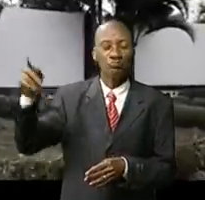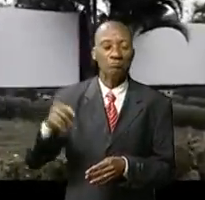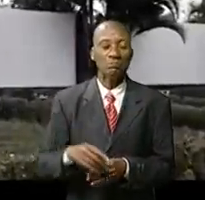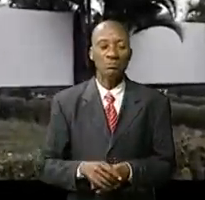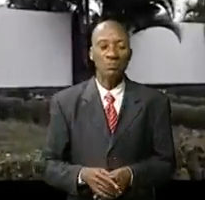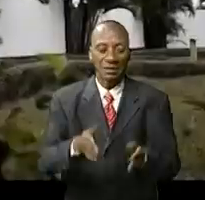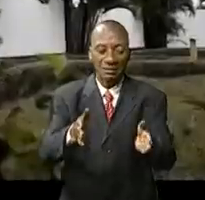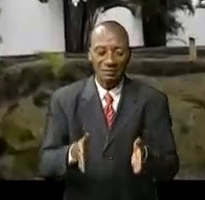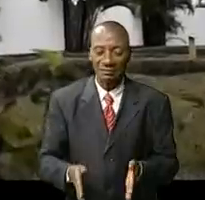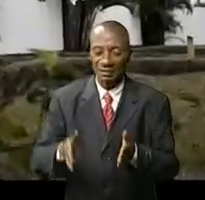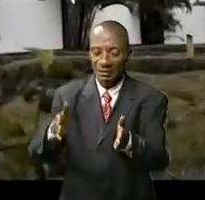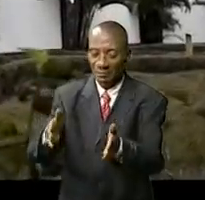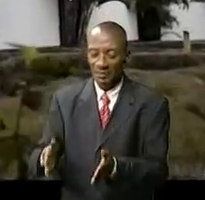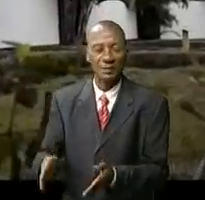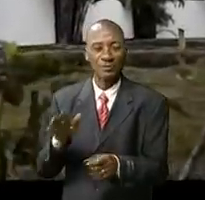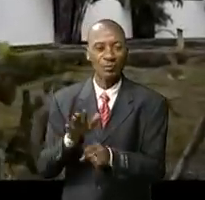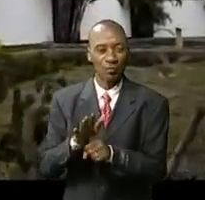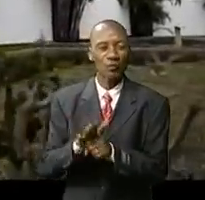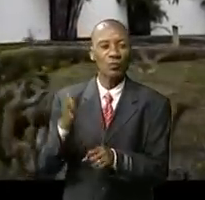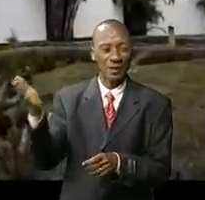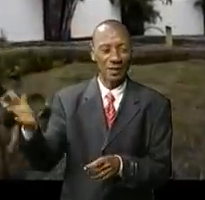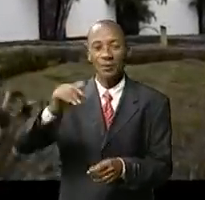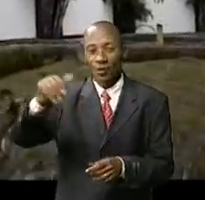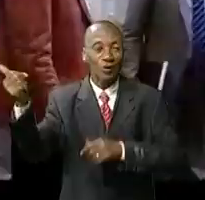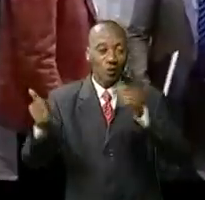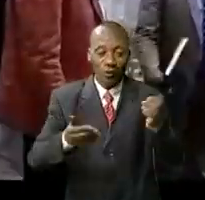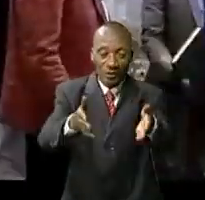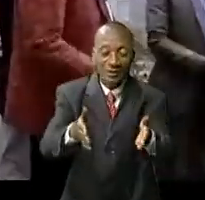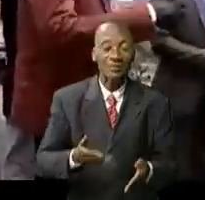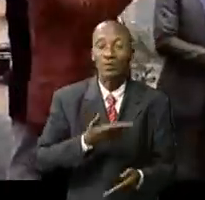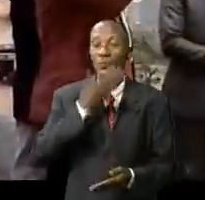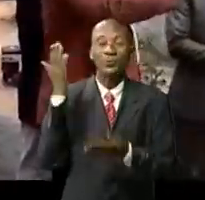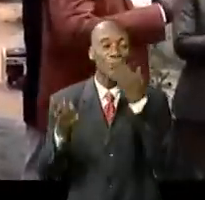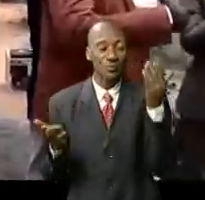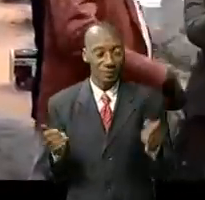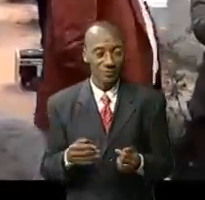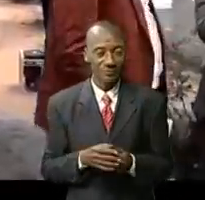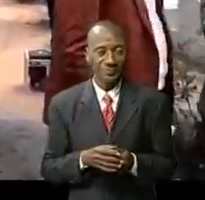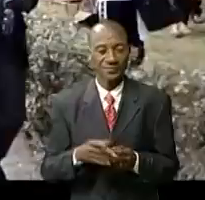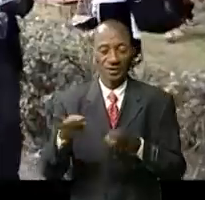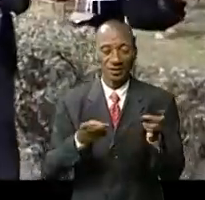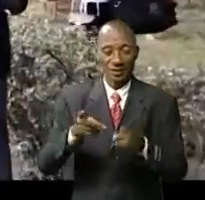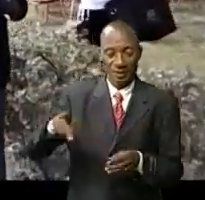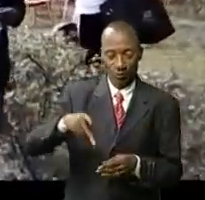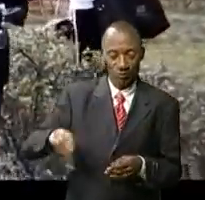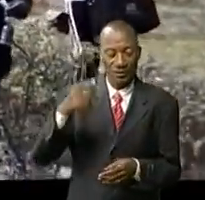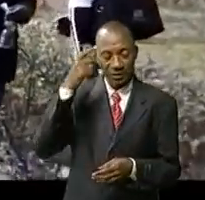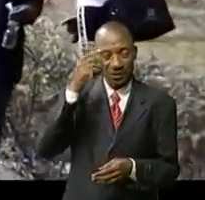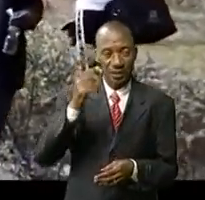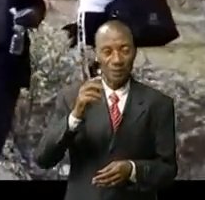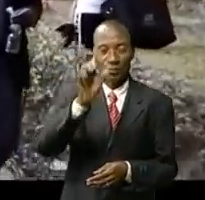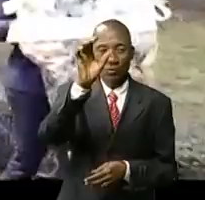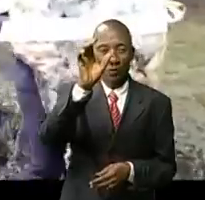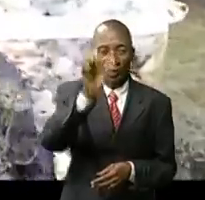familles peuvent rendre hommage aux êtres chers. L'administration de l'ETEC et les directeurs provinciaux de la Croix-Rouge n'ont pas